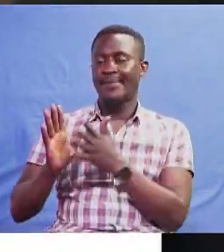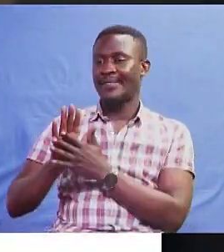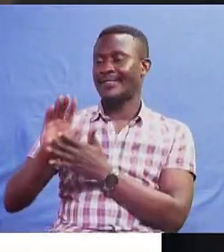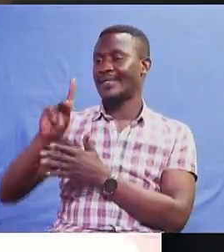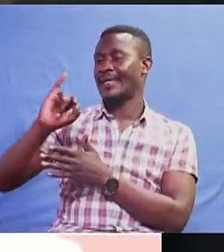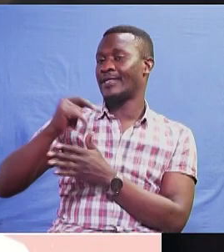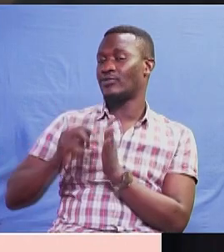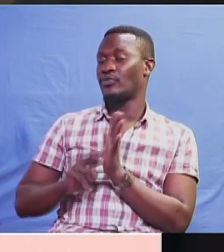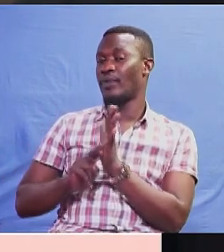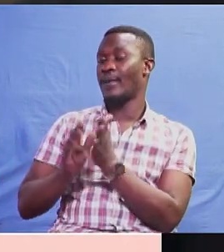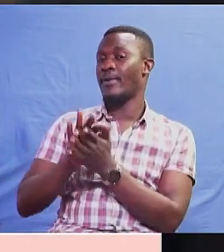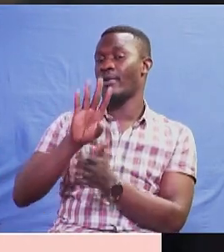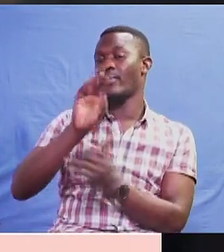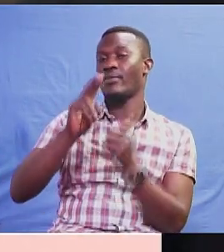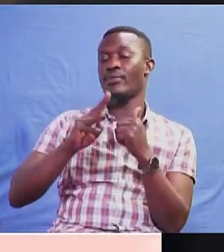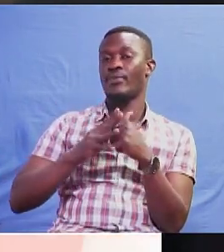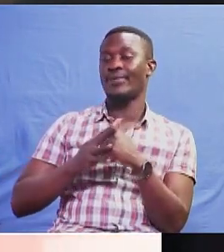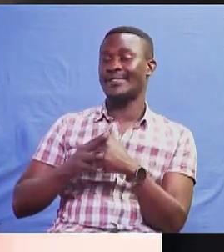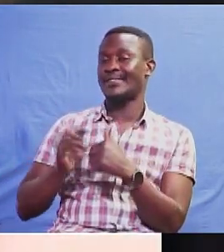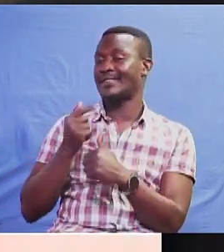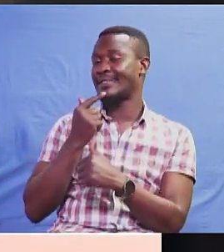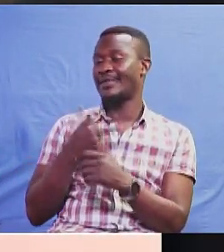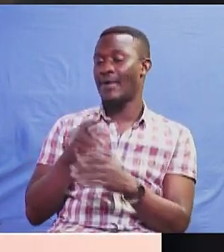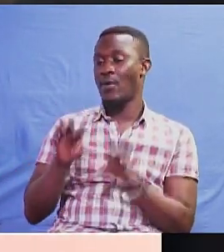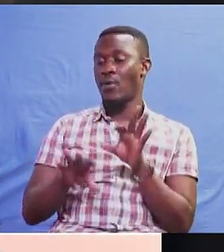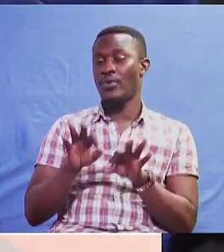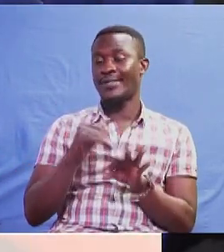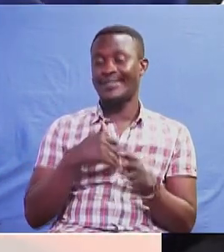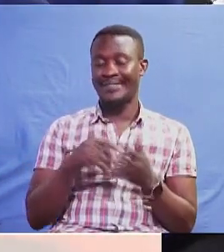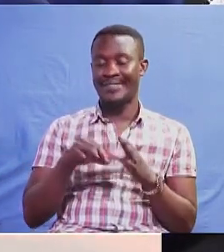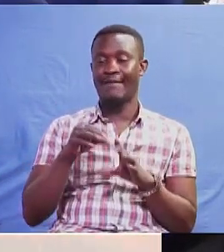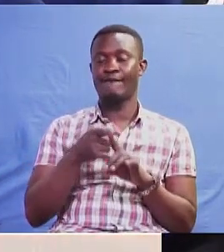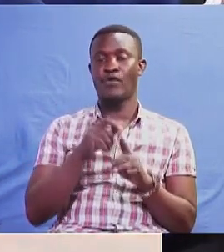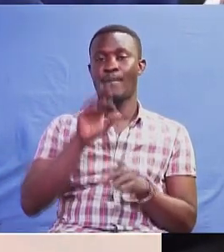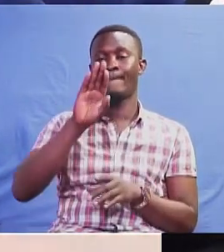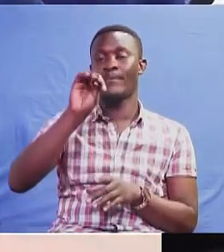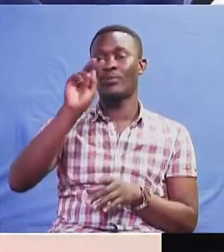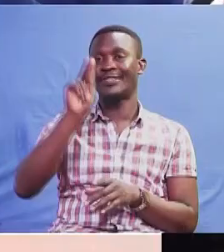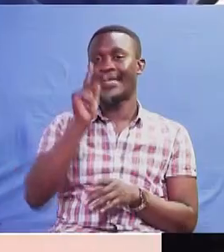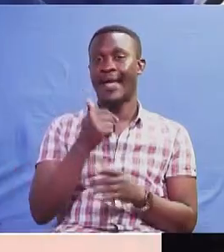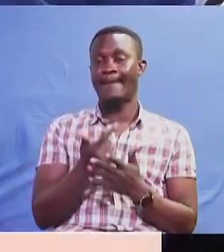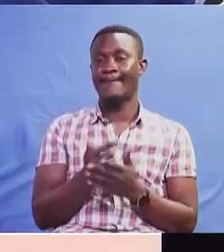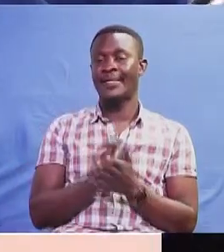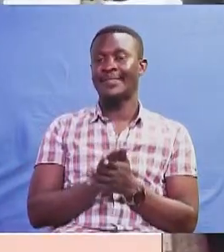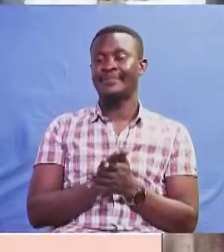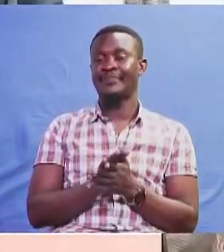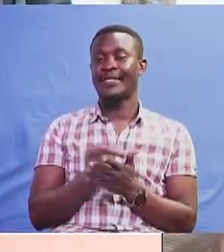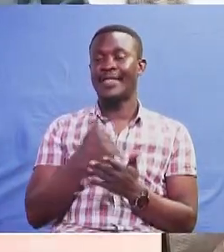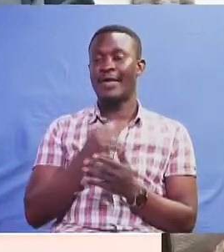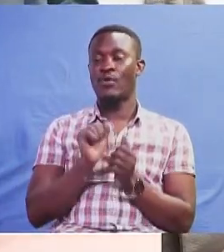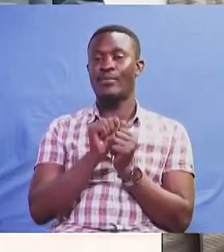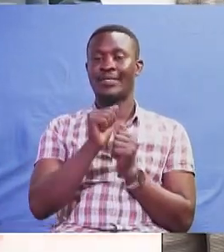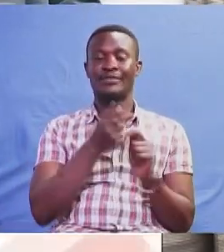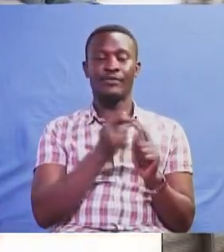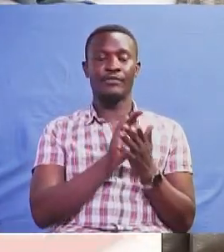na viongozi 48 waliochaguliwa kutoka Mlima Kenya Magharibi na 15